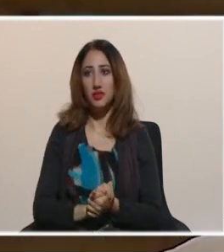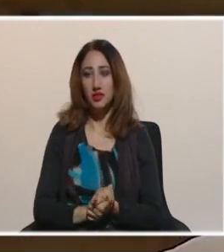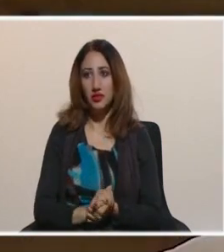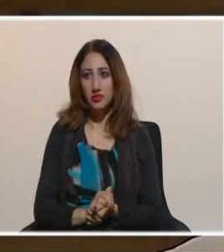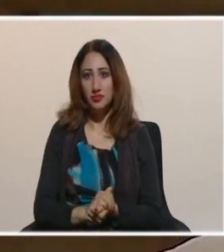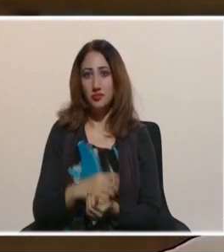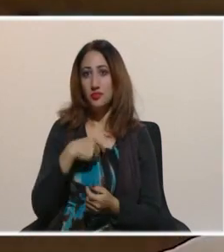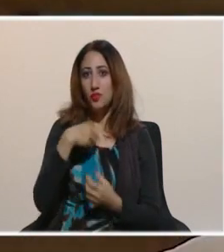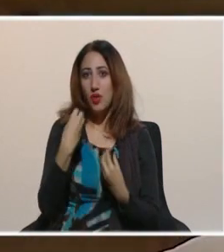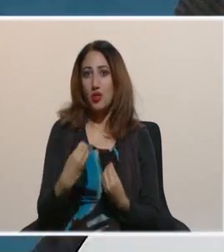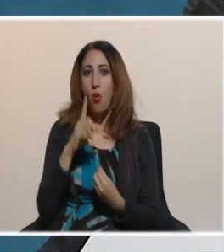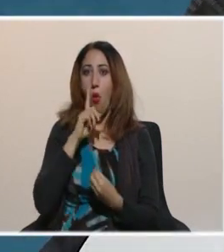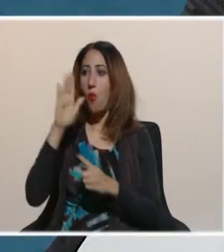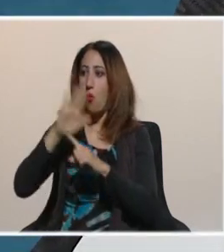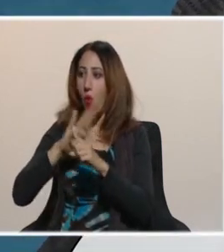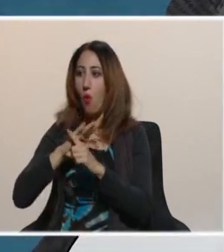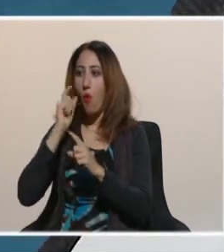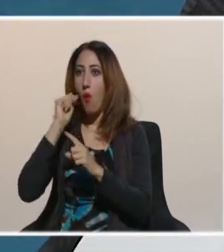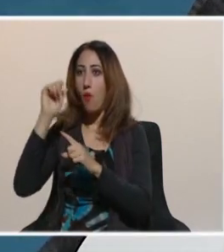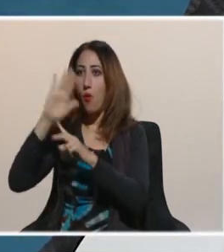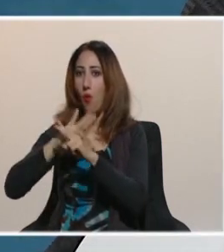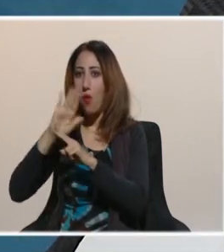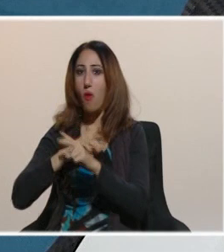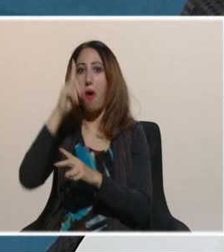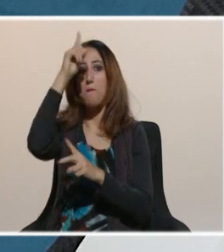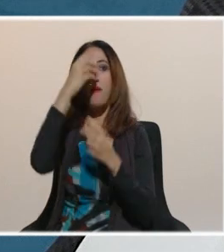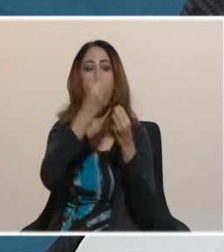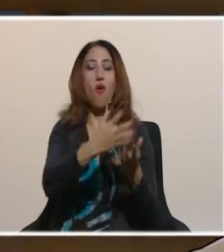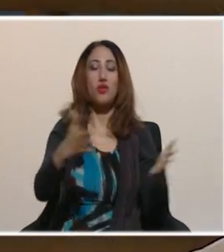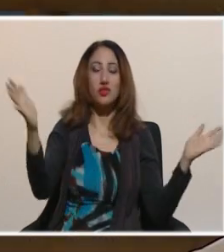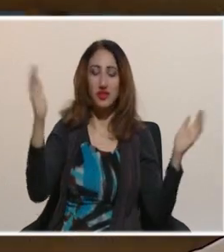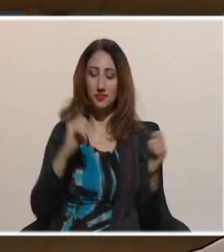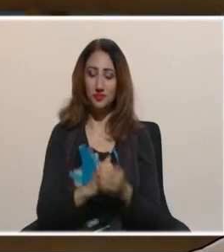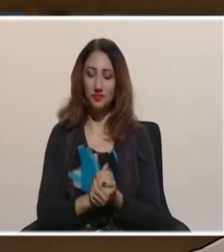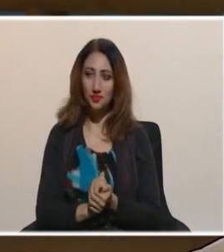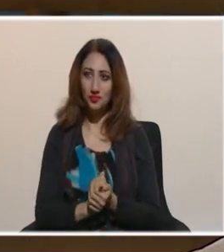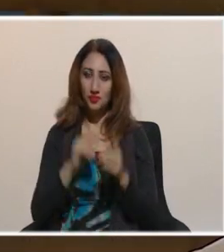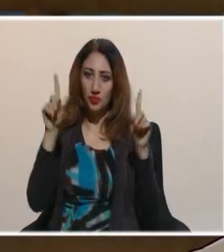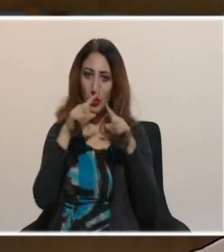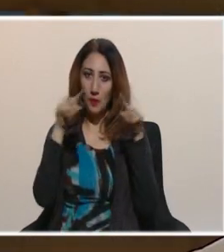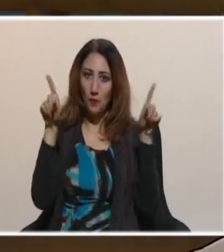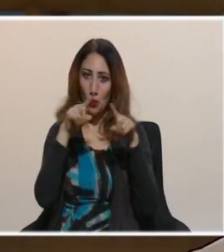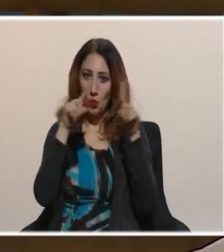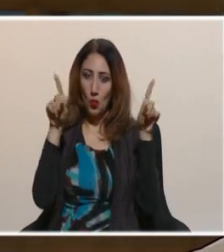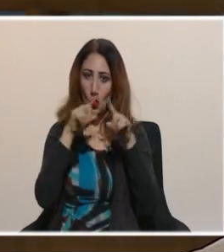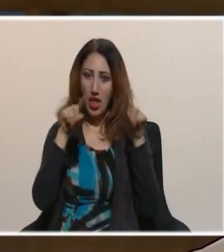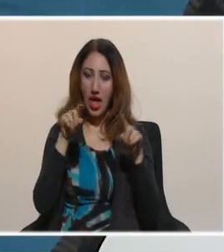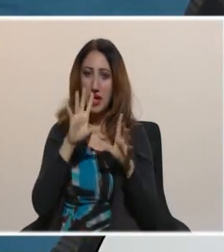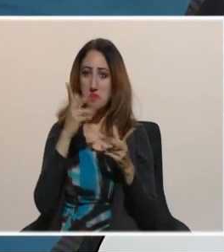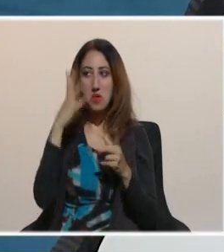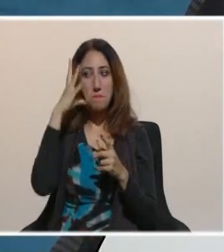وكان حنين على امه وعلى ابوه. اسمع اللي انا بقول لك. مين اكتر ملحن من الملحنين كبار انبسطت من تجربتك معاه؟